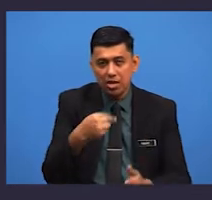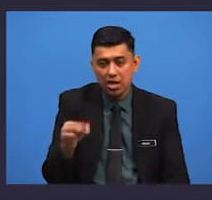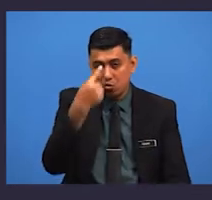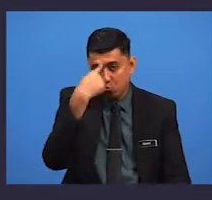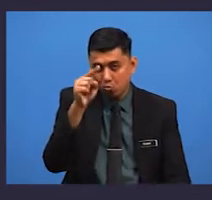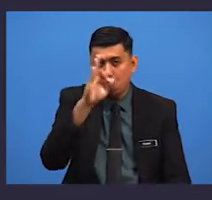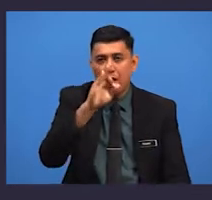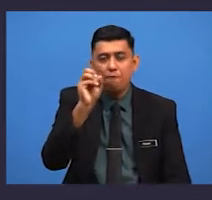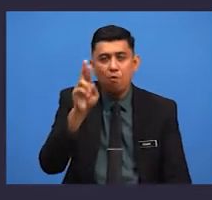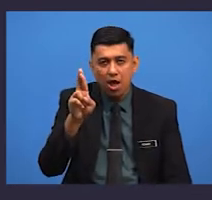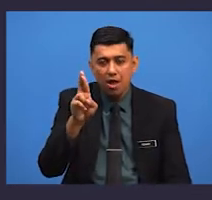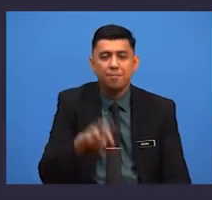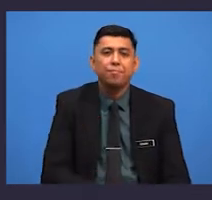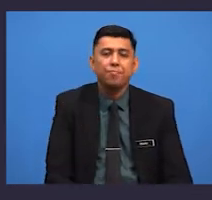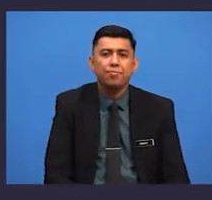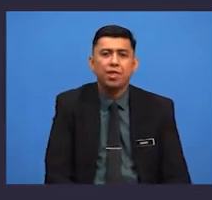ulangan untuk 4.